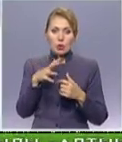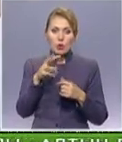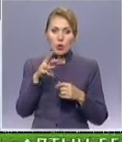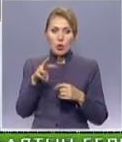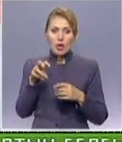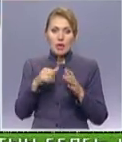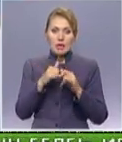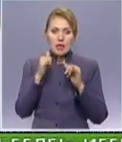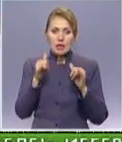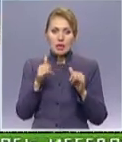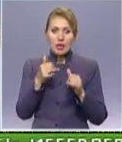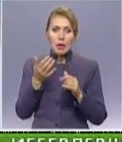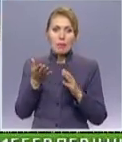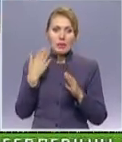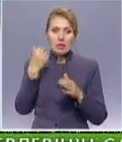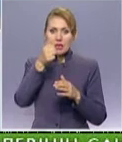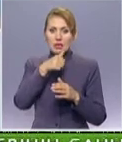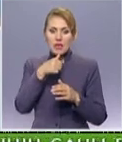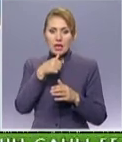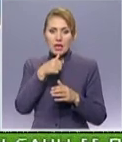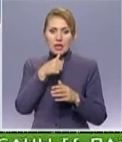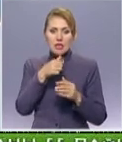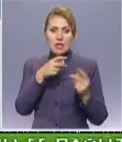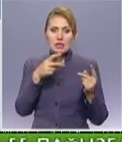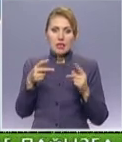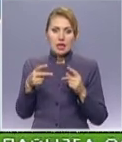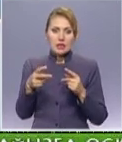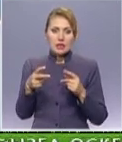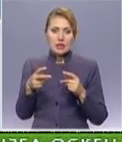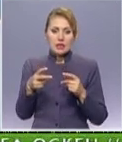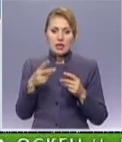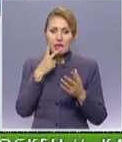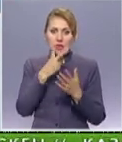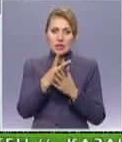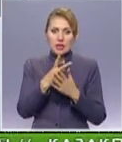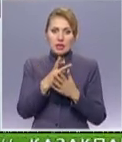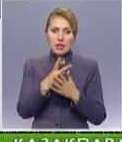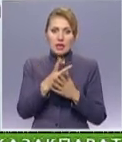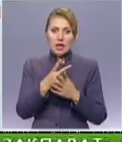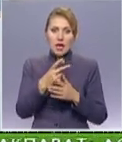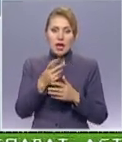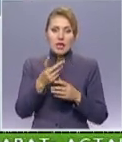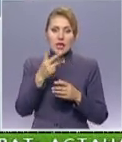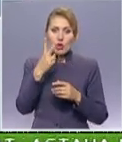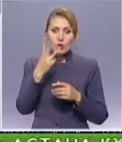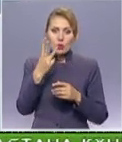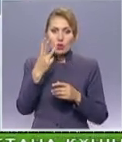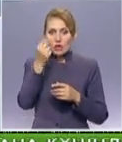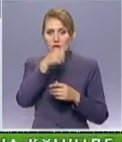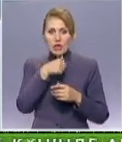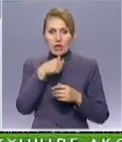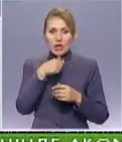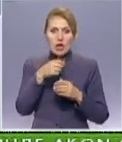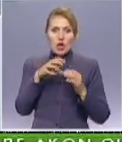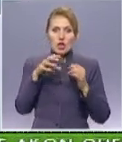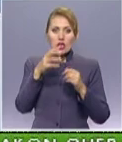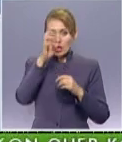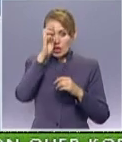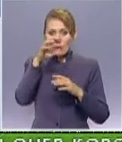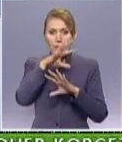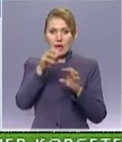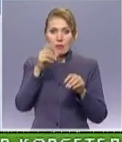асады. Ал енді былтырғы жылдарменен салыстырып қарайтын болсақ, енді мына кейінгі 2-3 жылдарда елдер соны